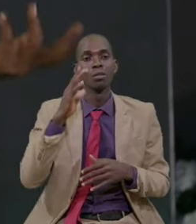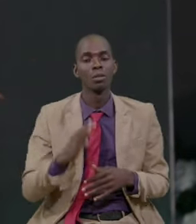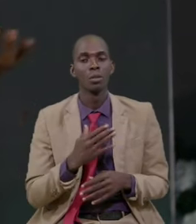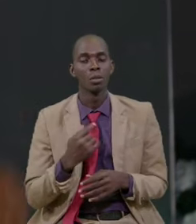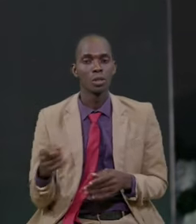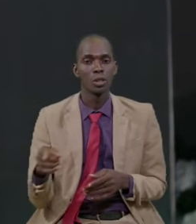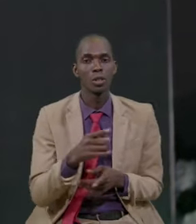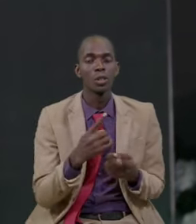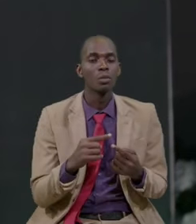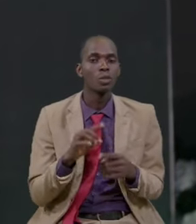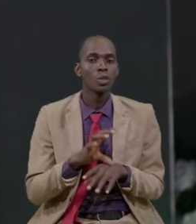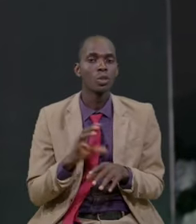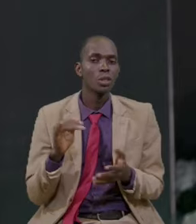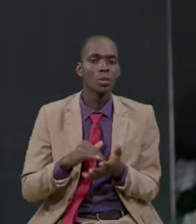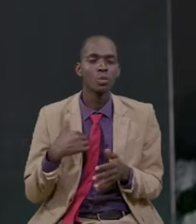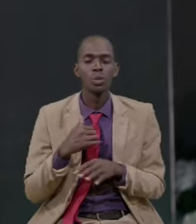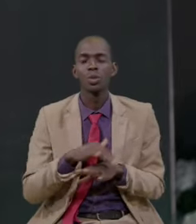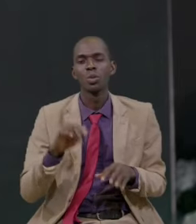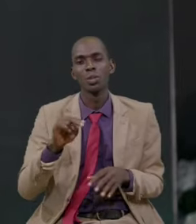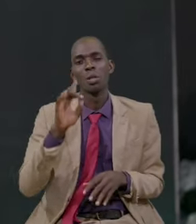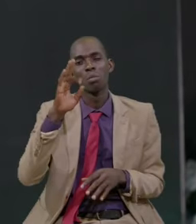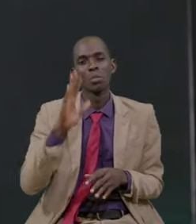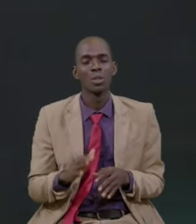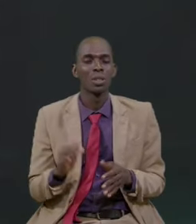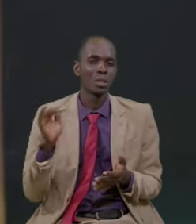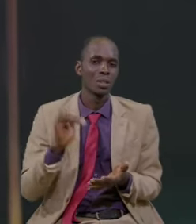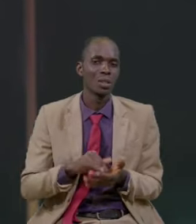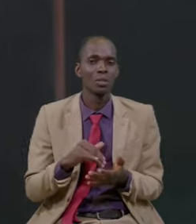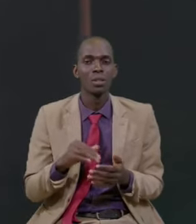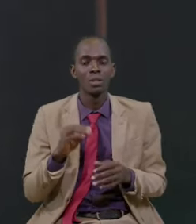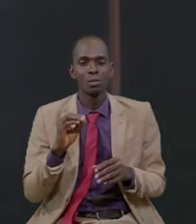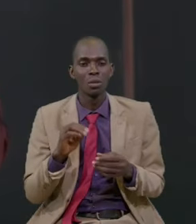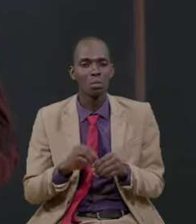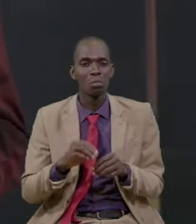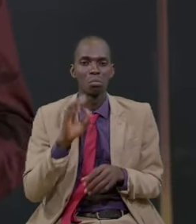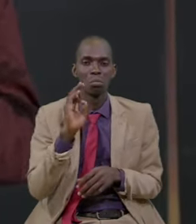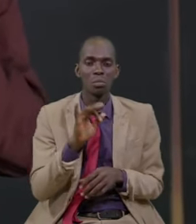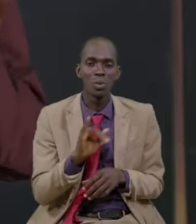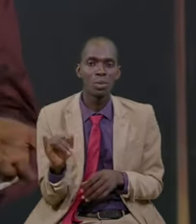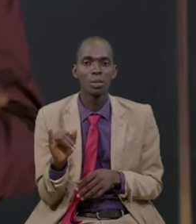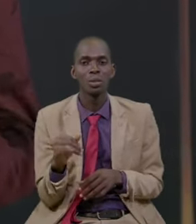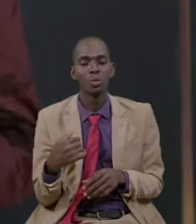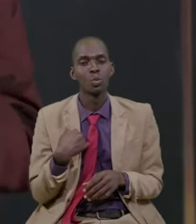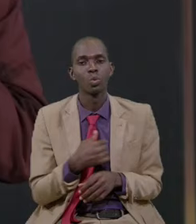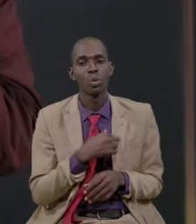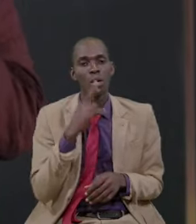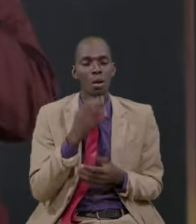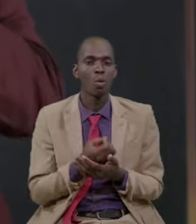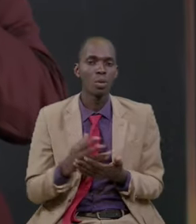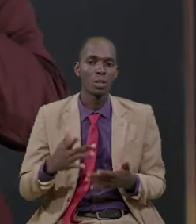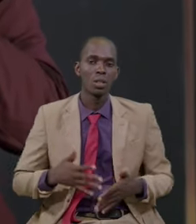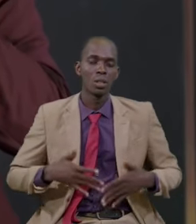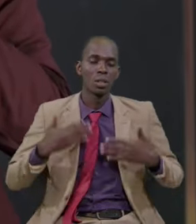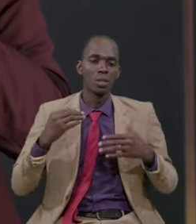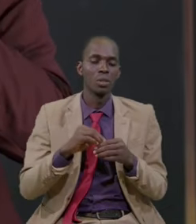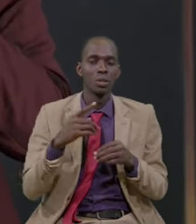aujourd'hui. Nous n'avons plus besoin du pasteur. Si tu te sens comme ça, c'est que nous gaspillons des vies dans le